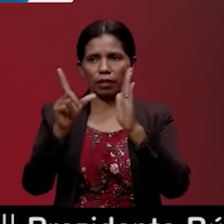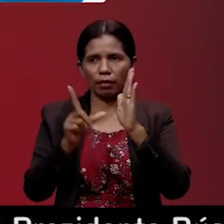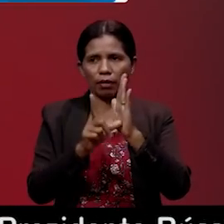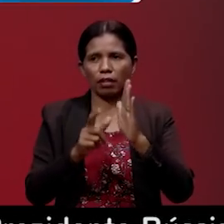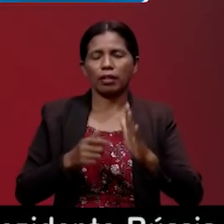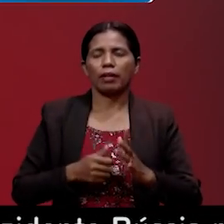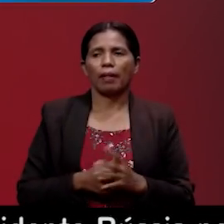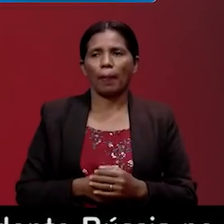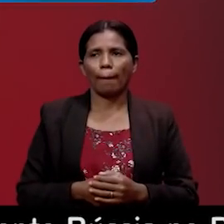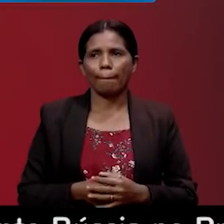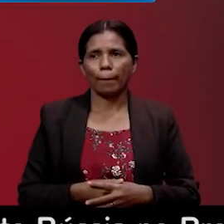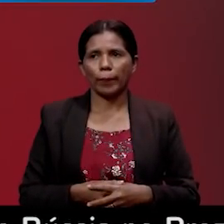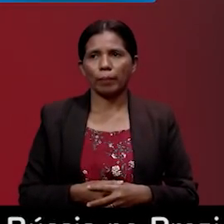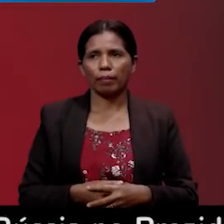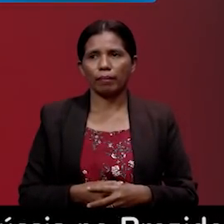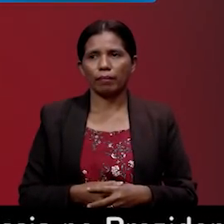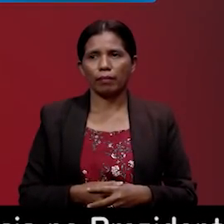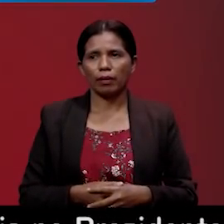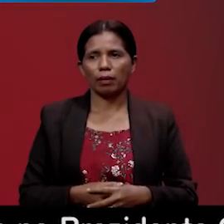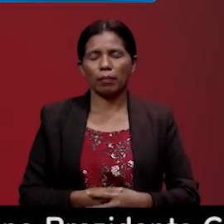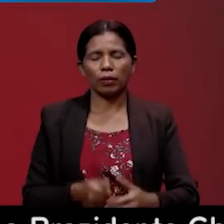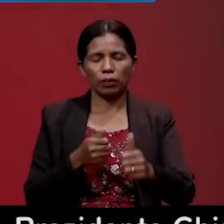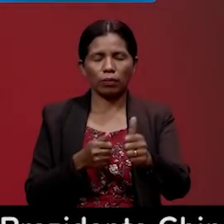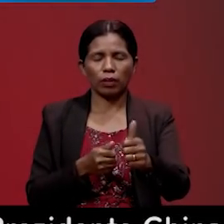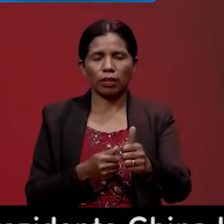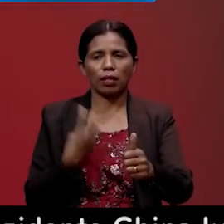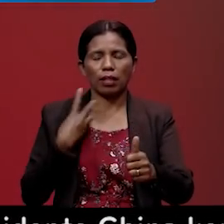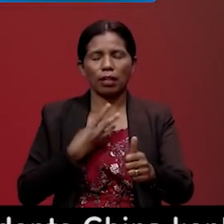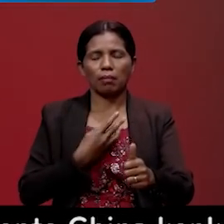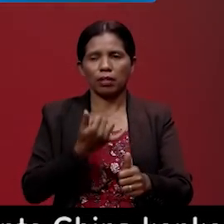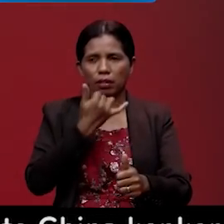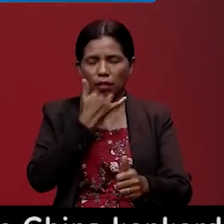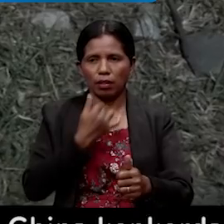be kami tingsa kumpul karantina. Kami salah.